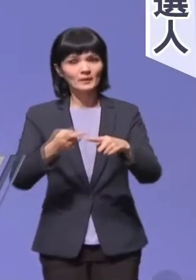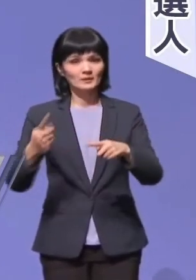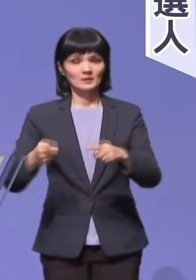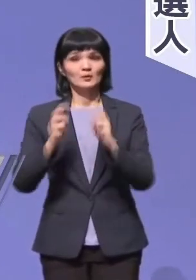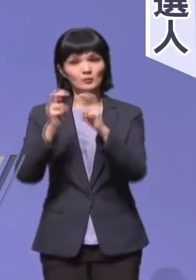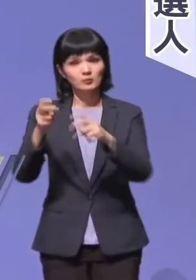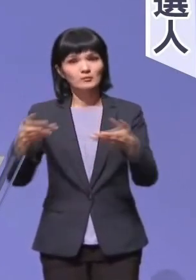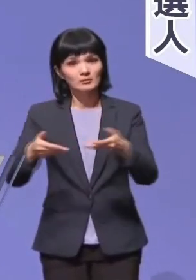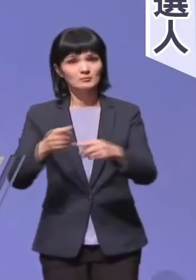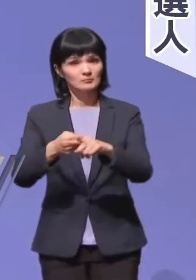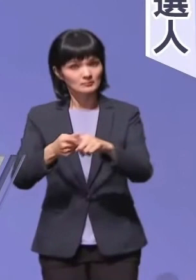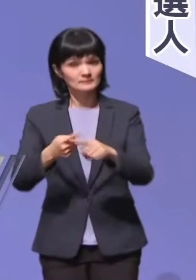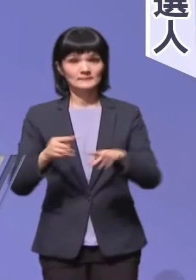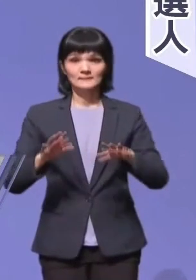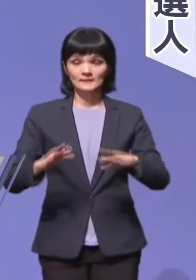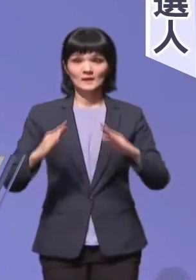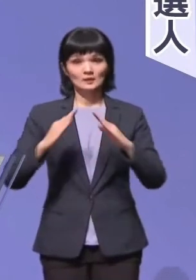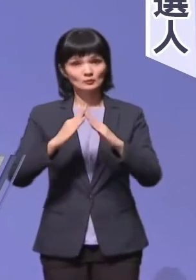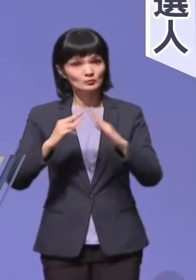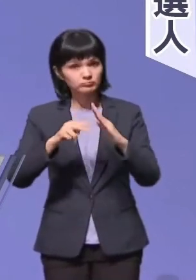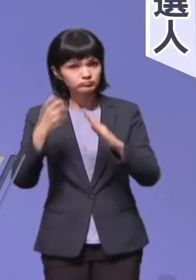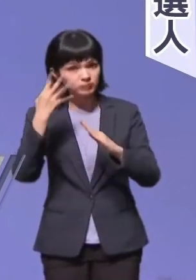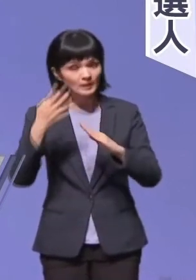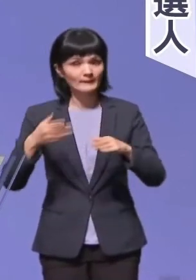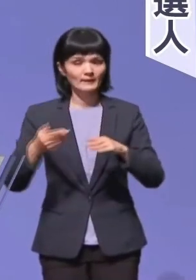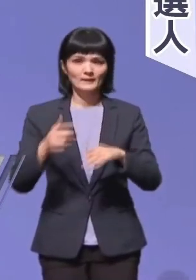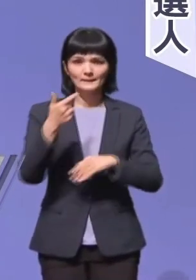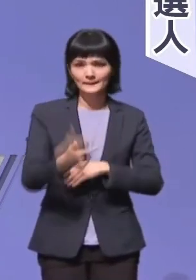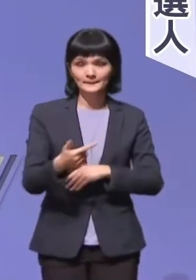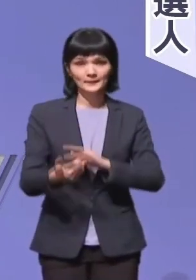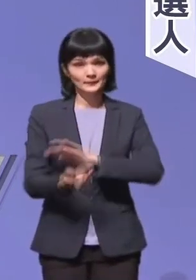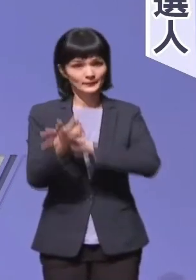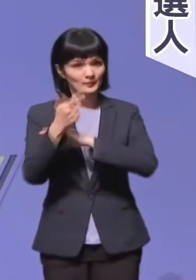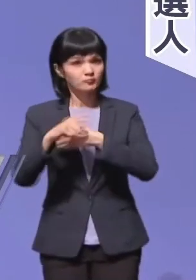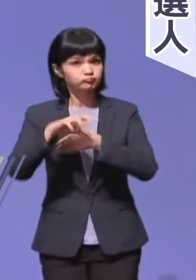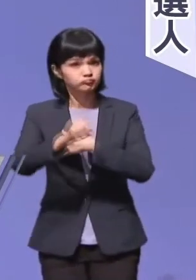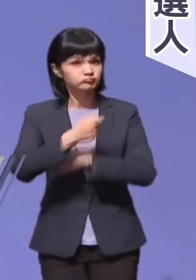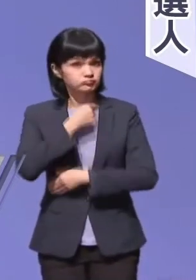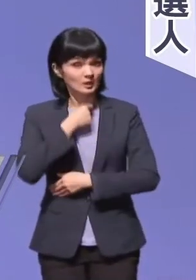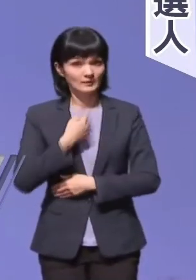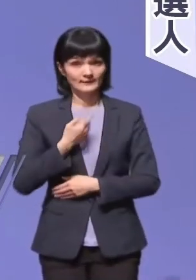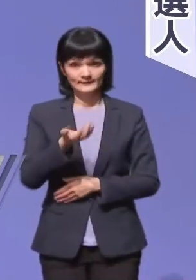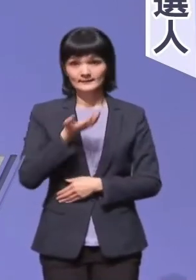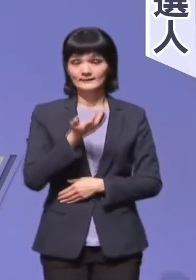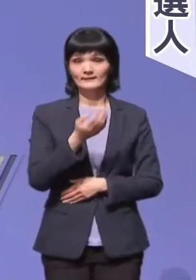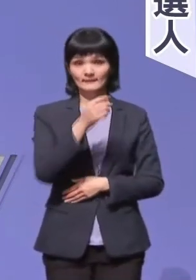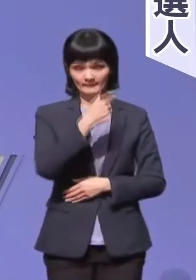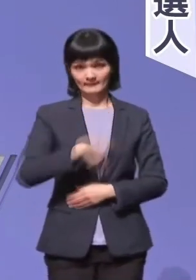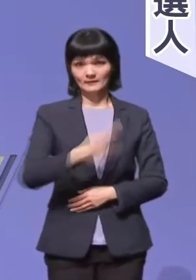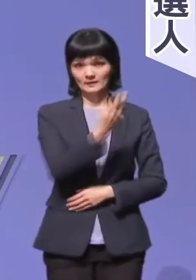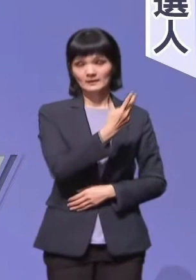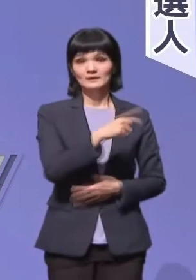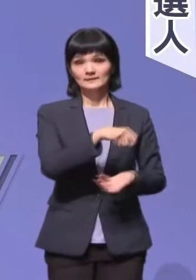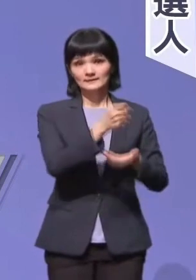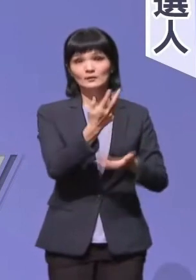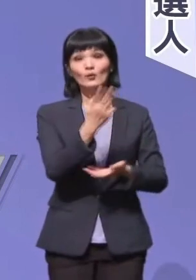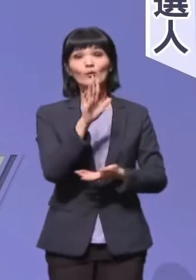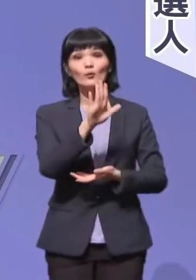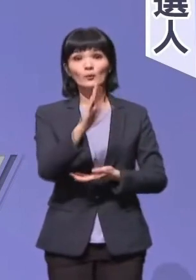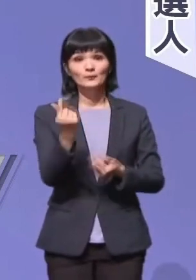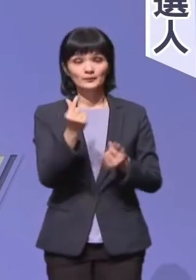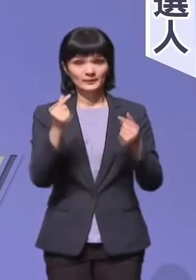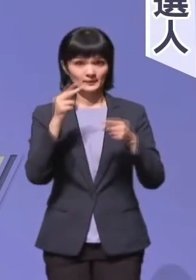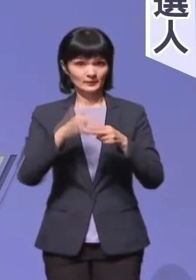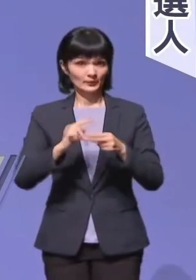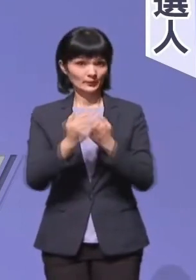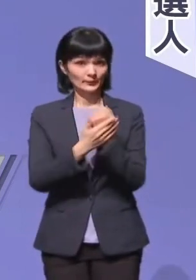市更新正要加速。我也很感谢刚刚两位候选人一直在讲我们的政绩。有关信维市场，我去了好